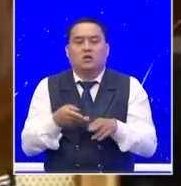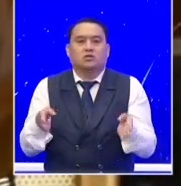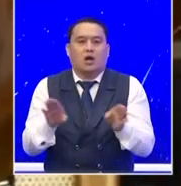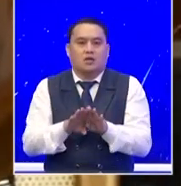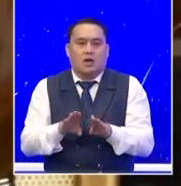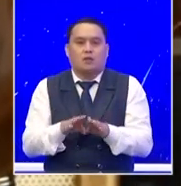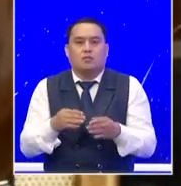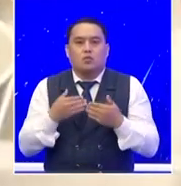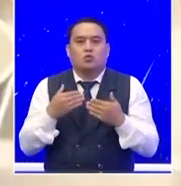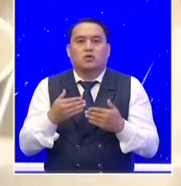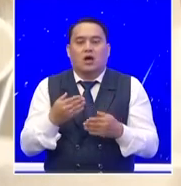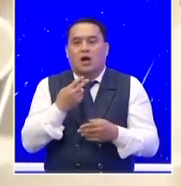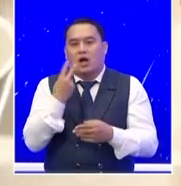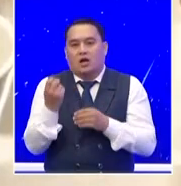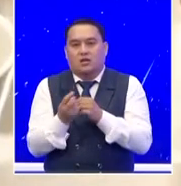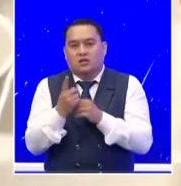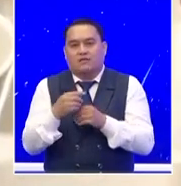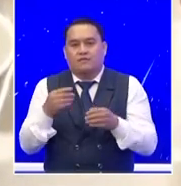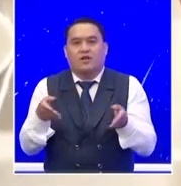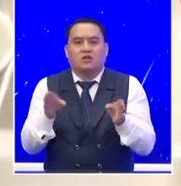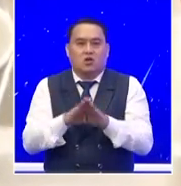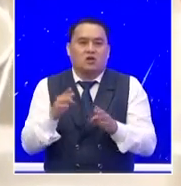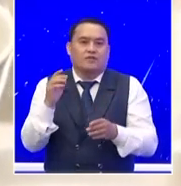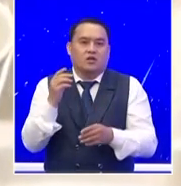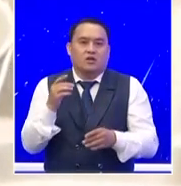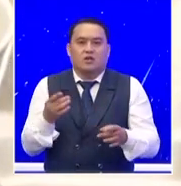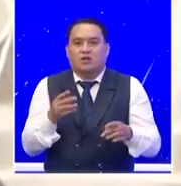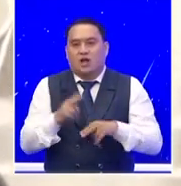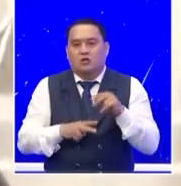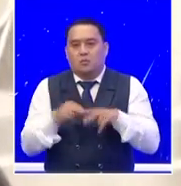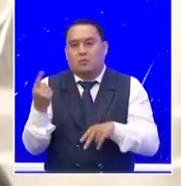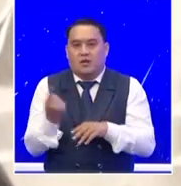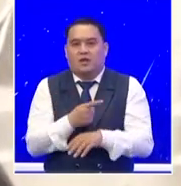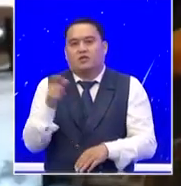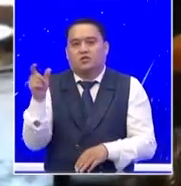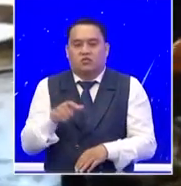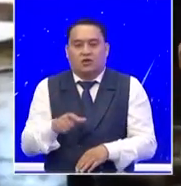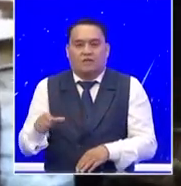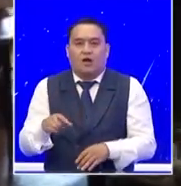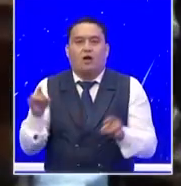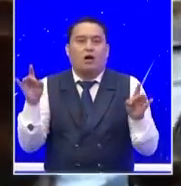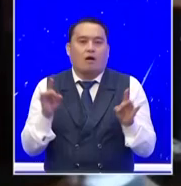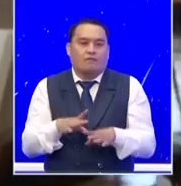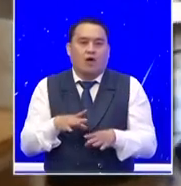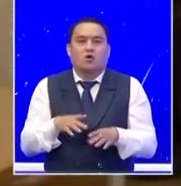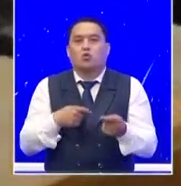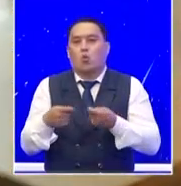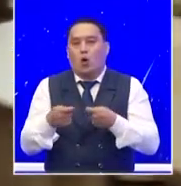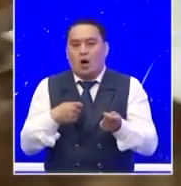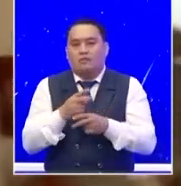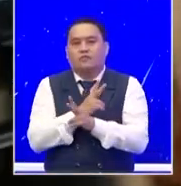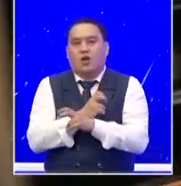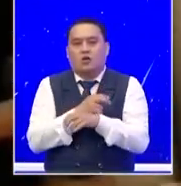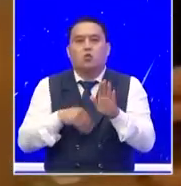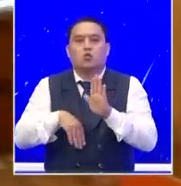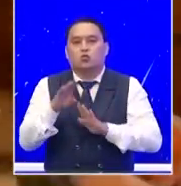не позднее 11 вечера. Эти ограничения не испортили настроя первым посетителям венских кафе. Как утверждают власти, ситуация в Австрии